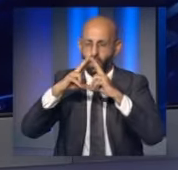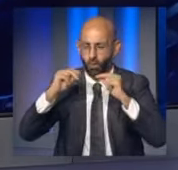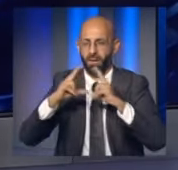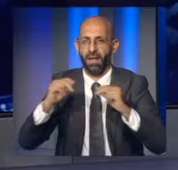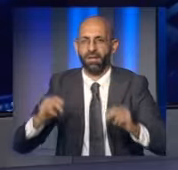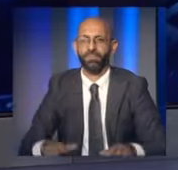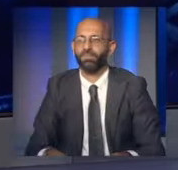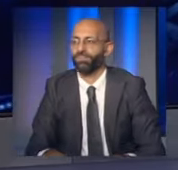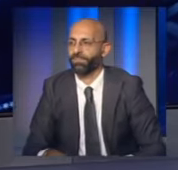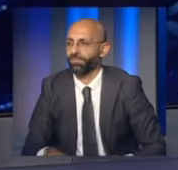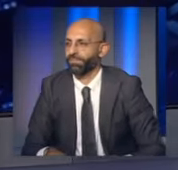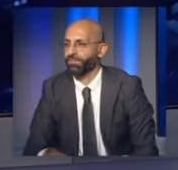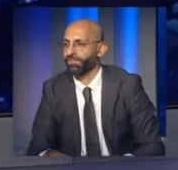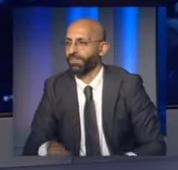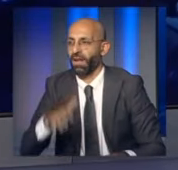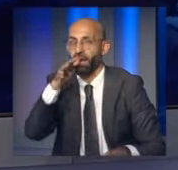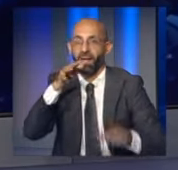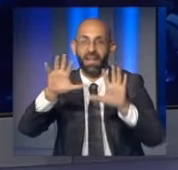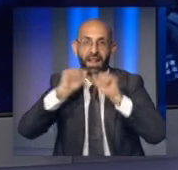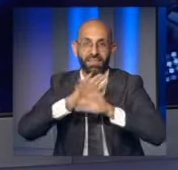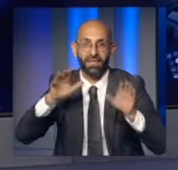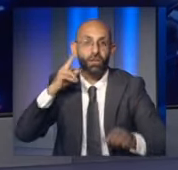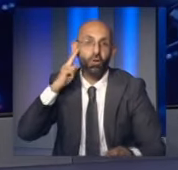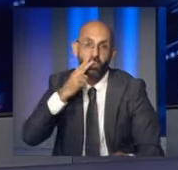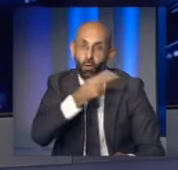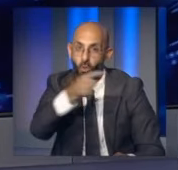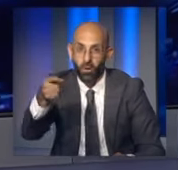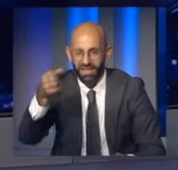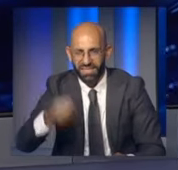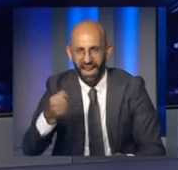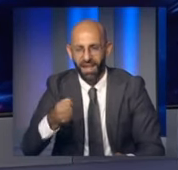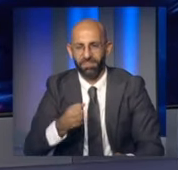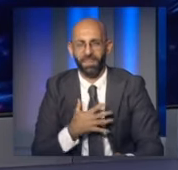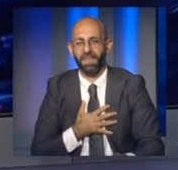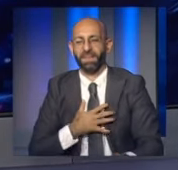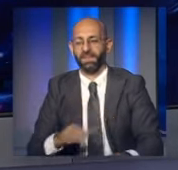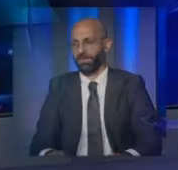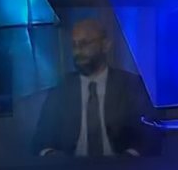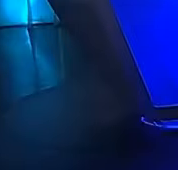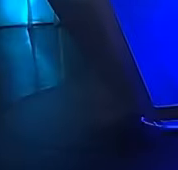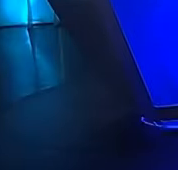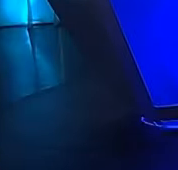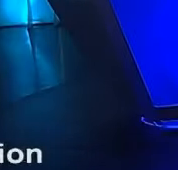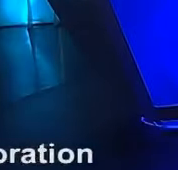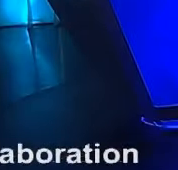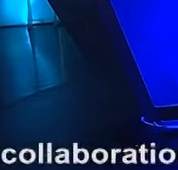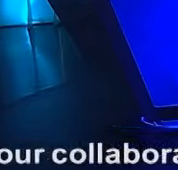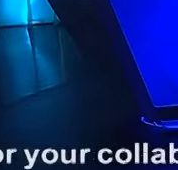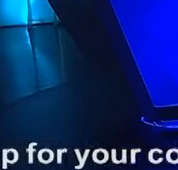بلاد الأرز. مشاهدينا الكرام، في الختام نشكركم ودمتم بخير.